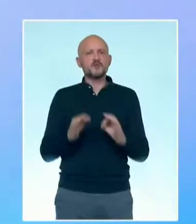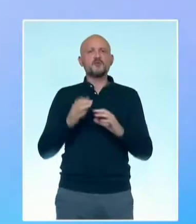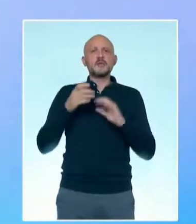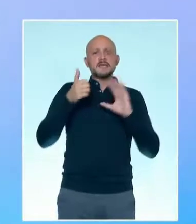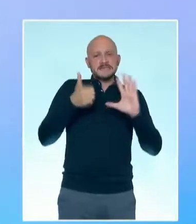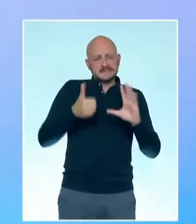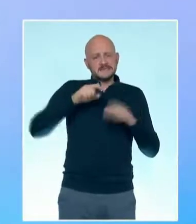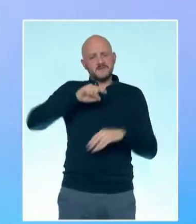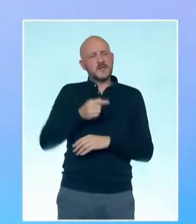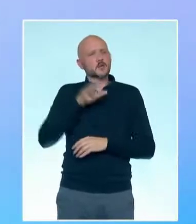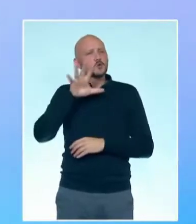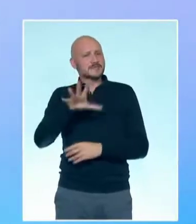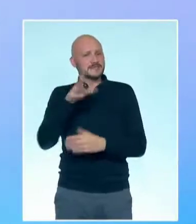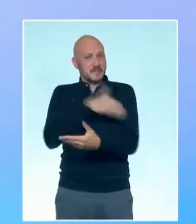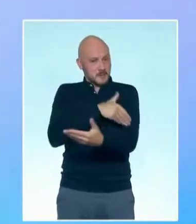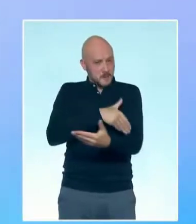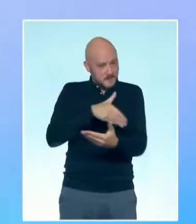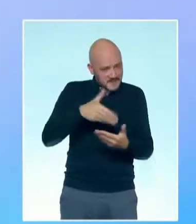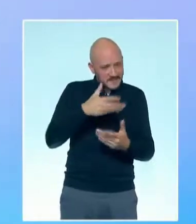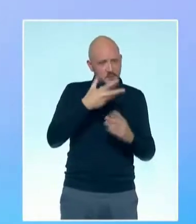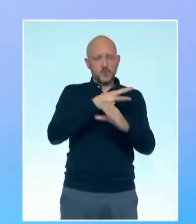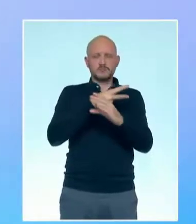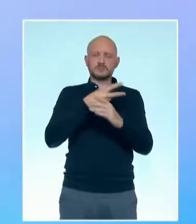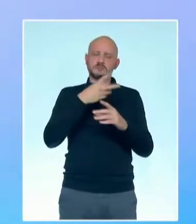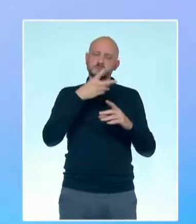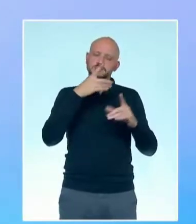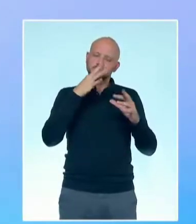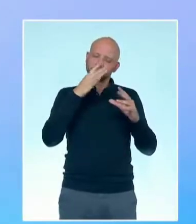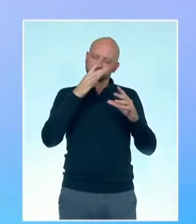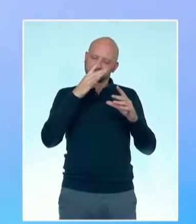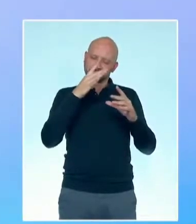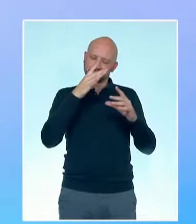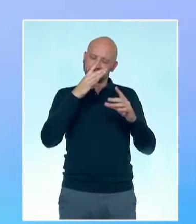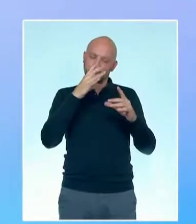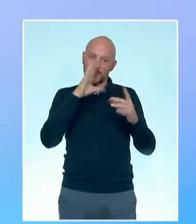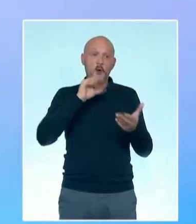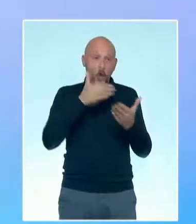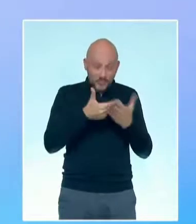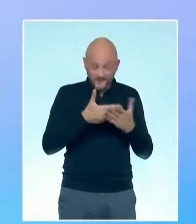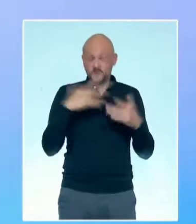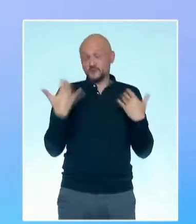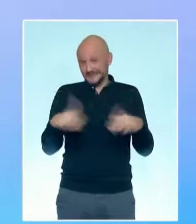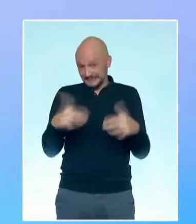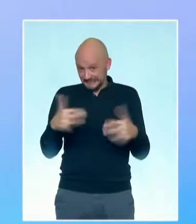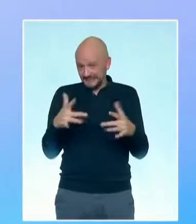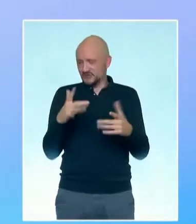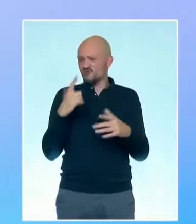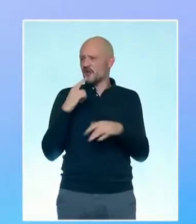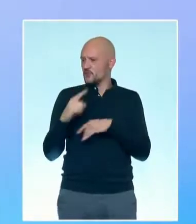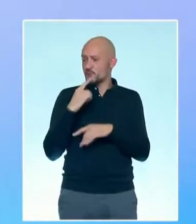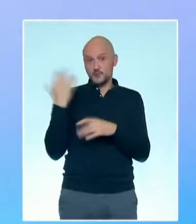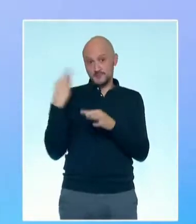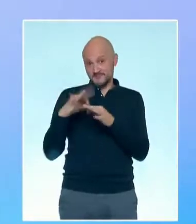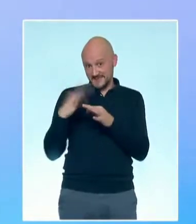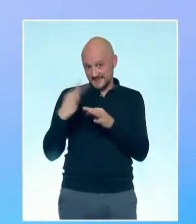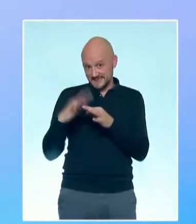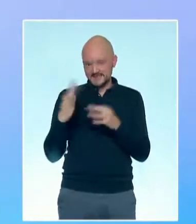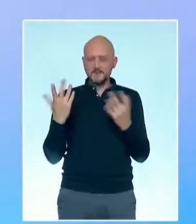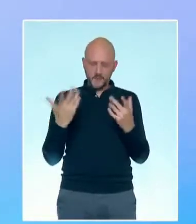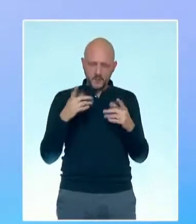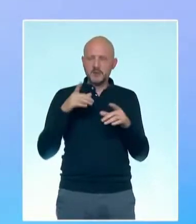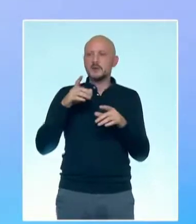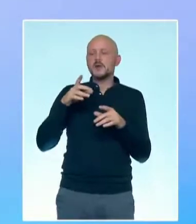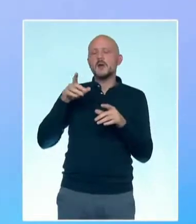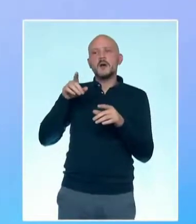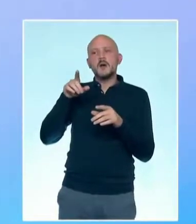millions de rendez-vous de rappel ont été pris depuis le jeudi 25 novembre. Au petit cron, plusieurs centaines Oblivion, de créneaux de rendez-vous sont ouverts chaque